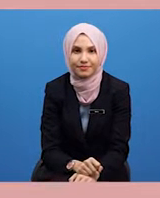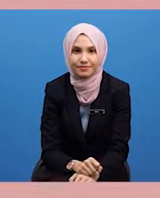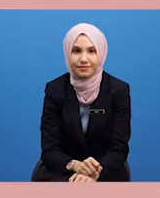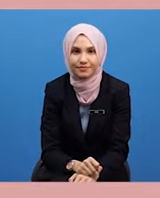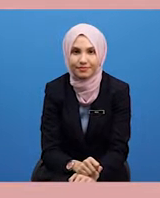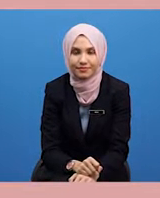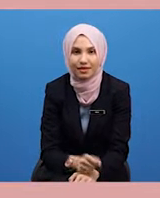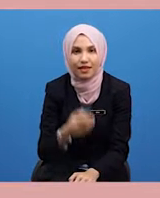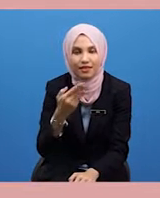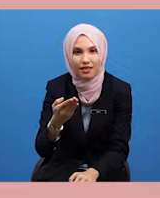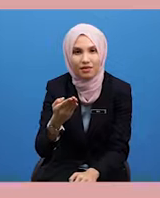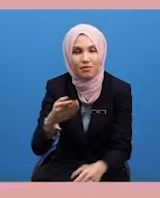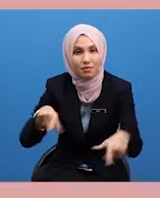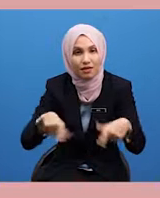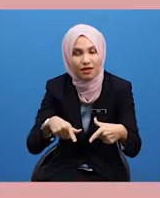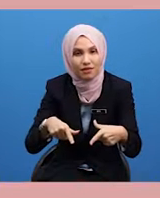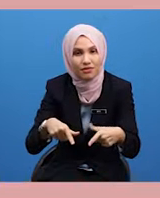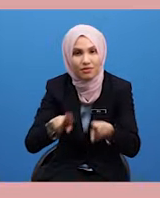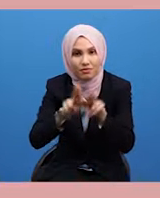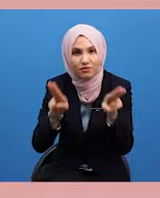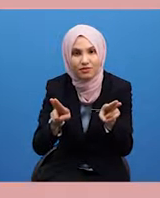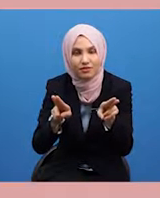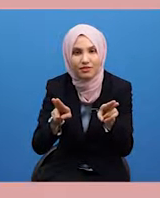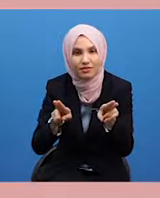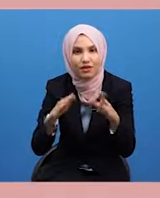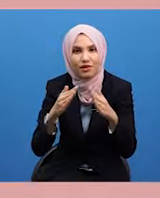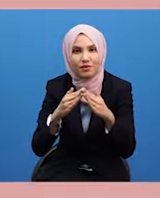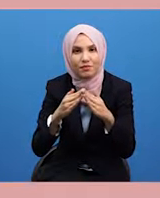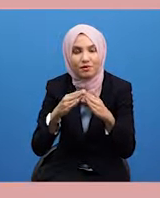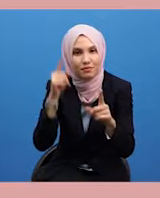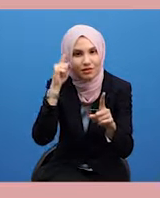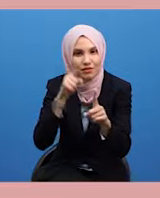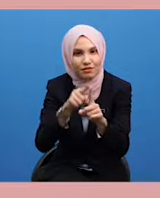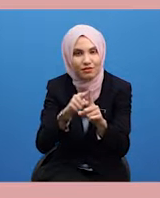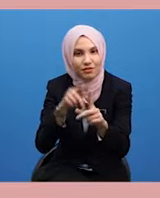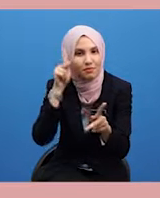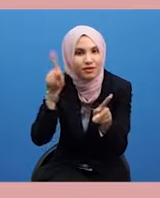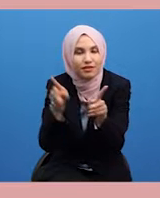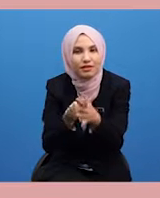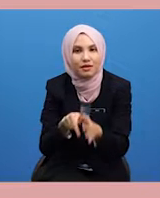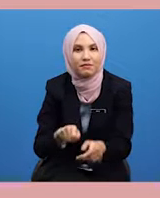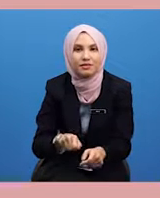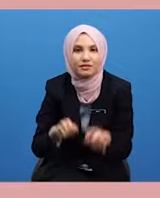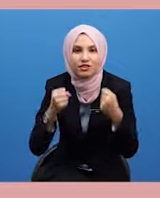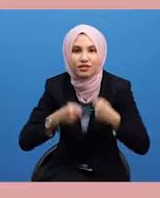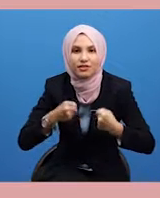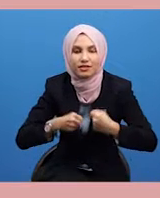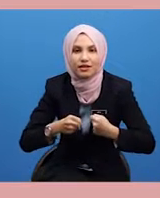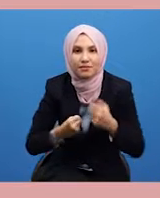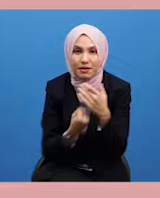Anda boleh melakukan sebuah eksperimen ringkas di kediaman anda. Bagi tujuan apa? Bagi tujuan mengenal